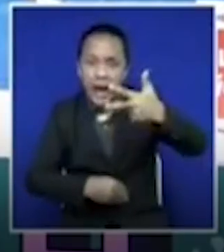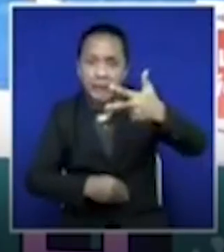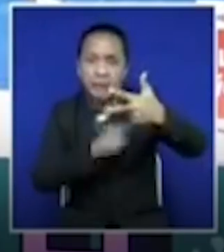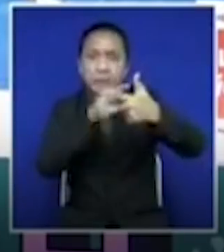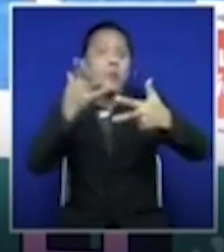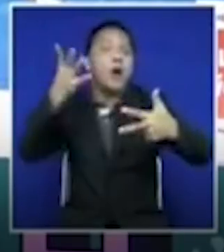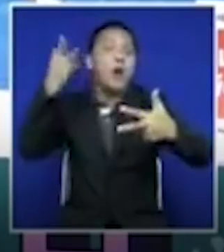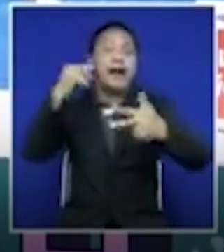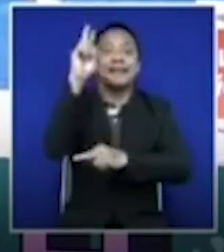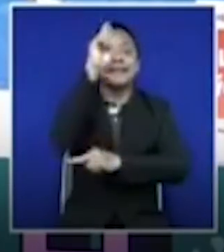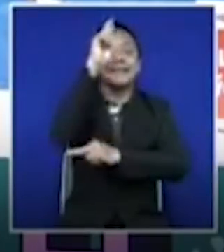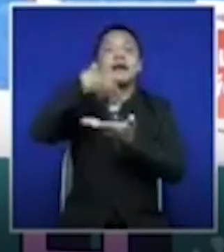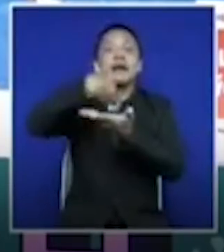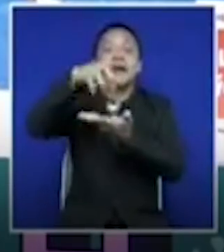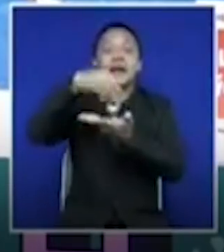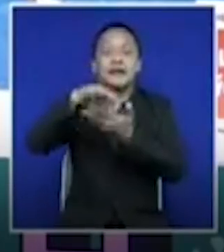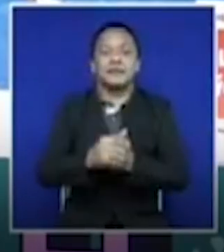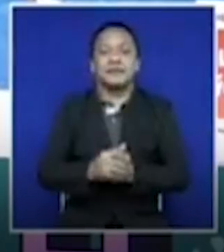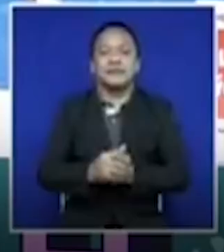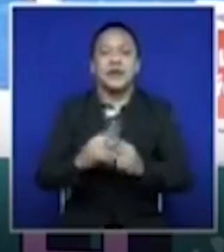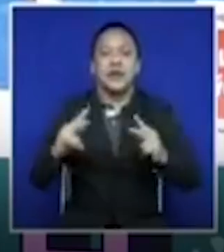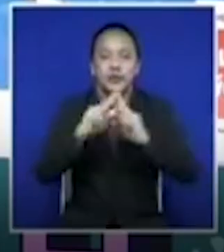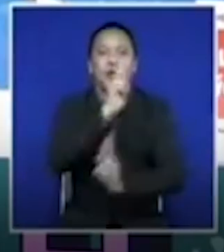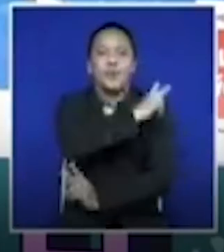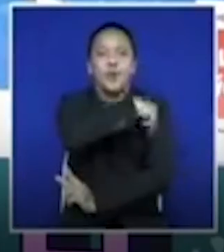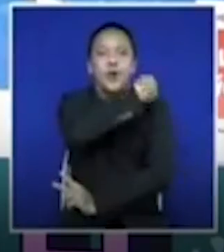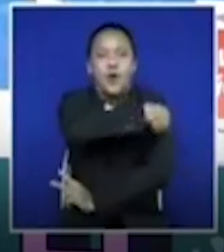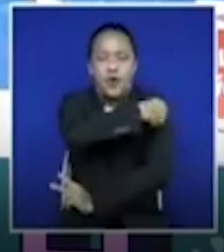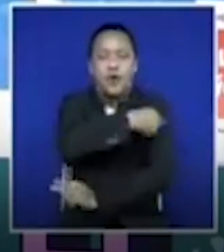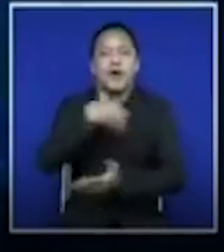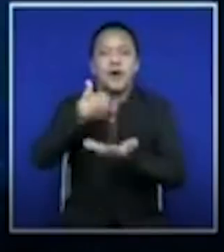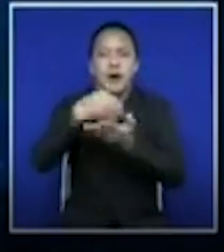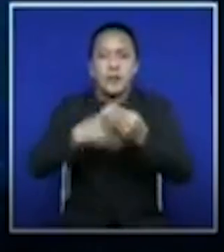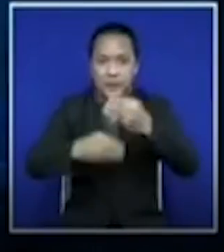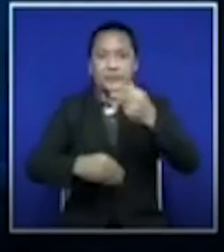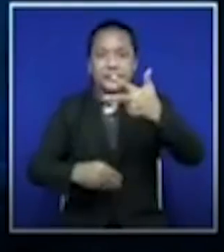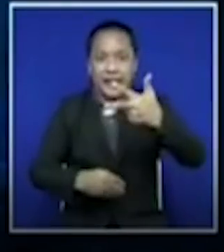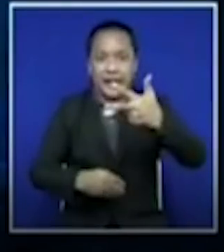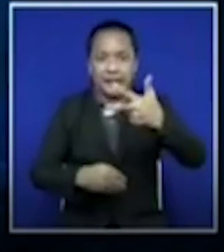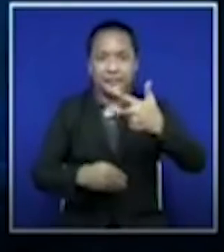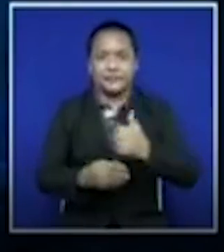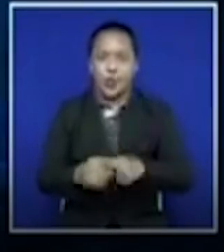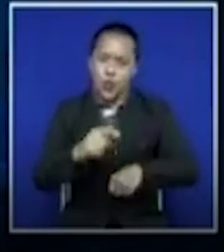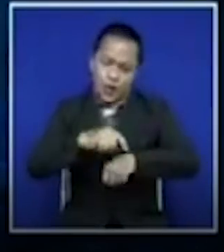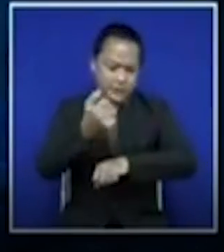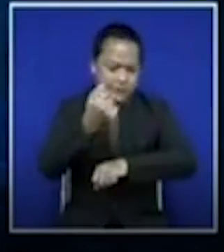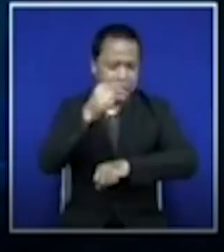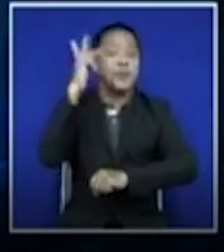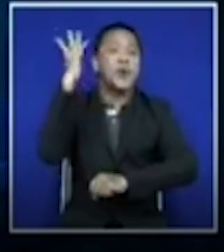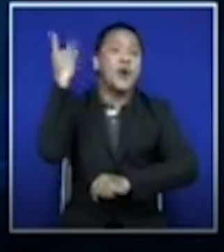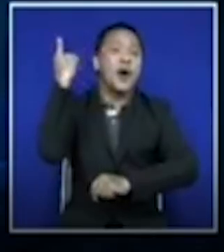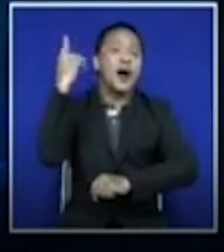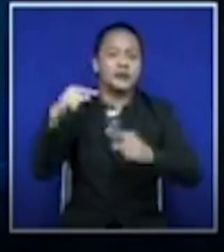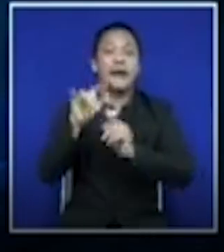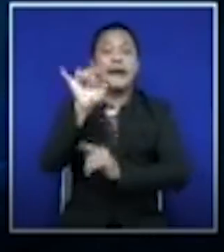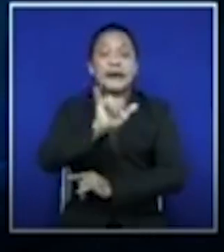เมื่อวานนี้ตอนเที่ยงโดยทางกระทรวงสาธารณสุขโดยสธ.นะครับในการรายงานตอน 11:30 นนะครับซึ่งเป็นญ